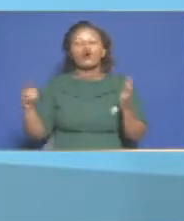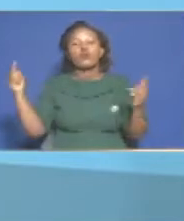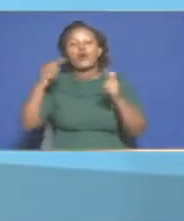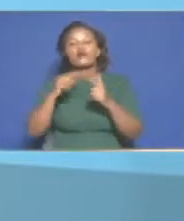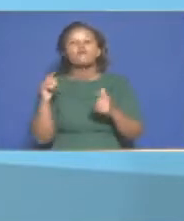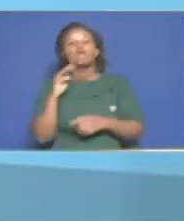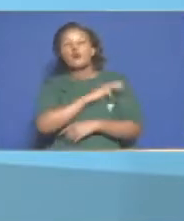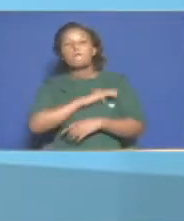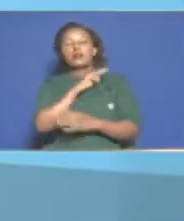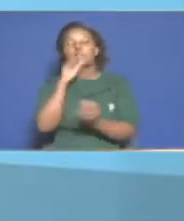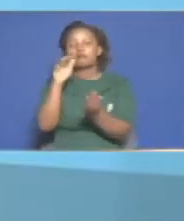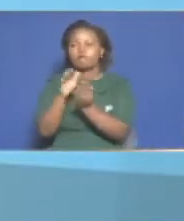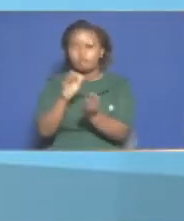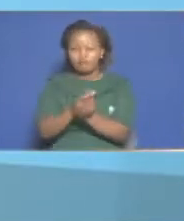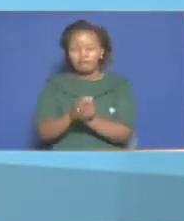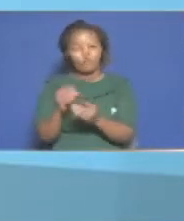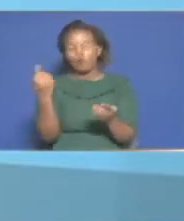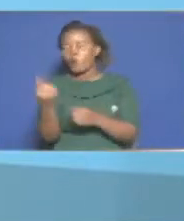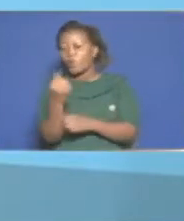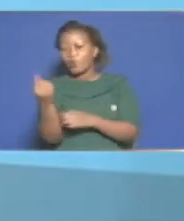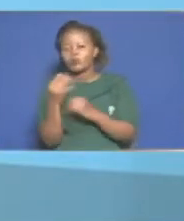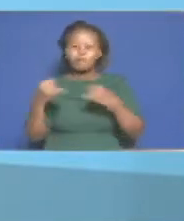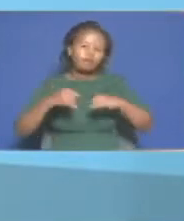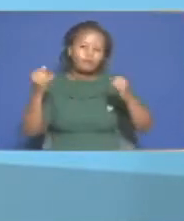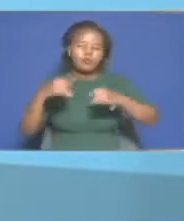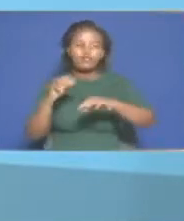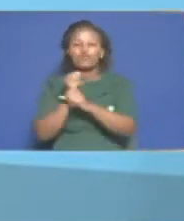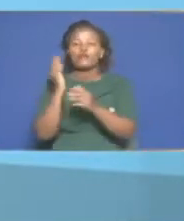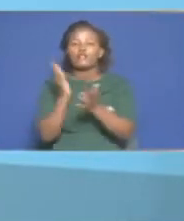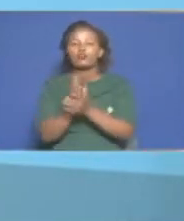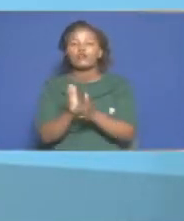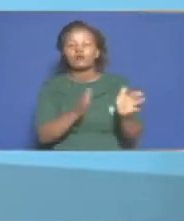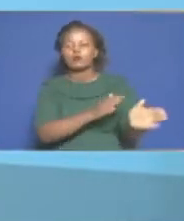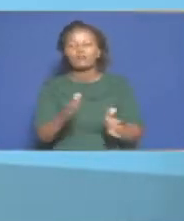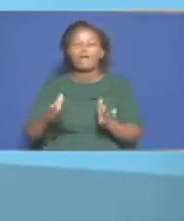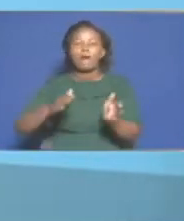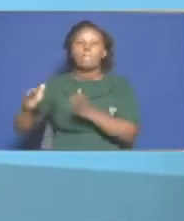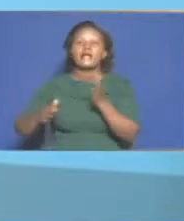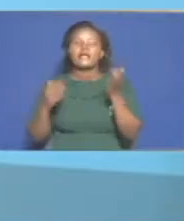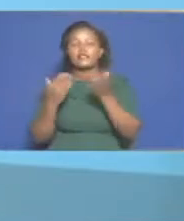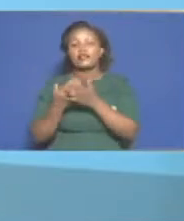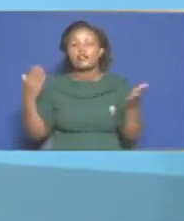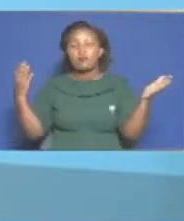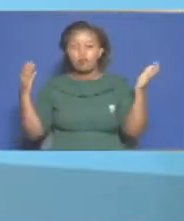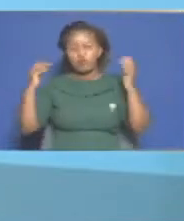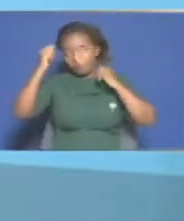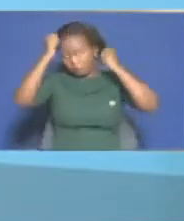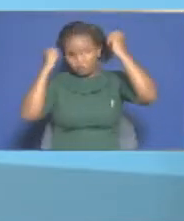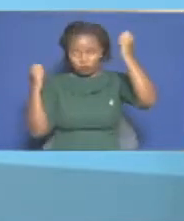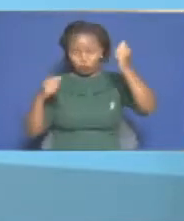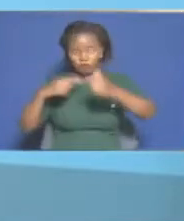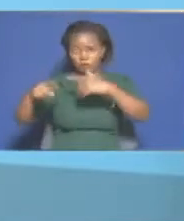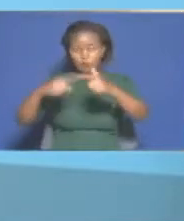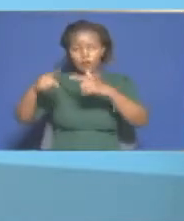amani watakuwa ni shughuli tu pengine ya kuwapa ile bendera na vile vile kuandaa mikakati kabla ya wanajeshi wale kuelekea kule